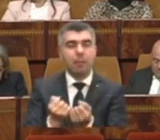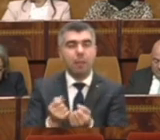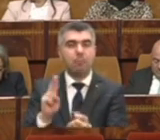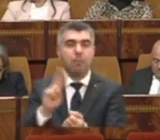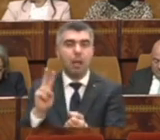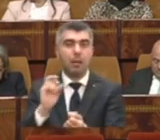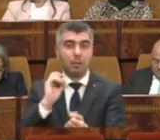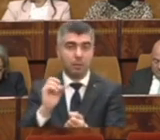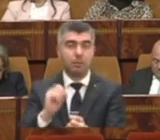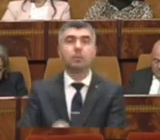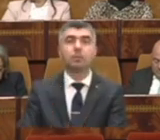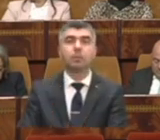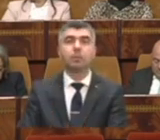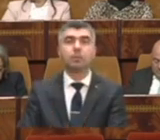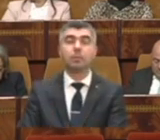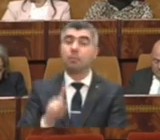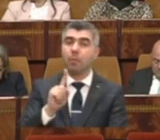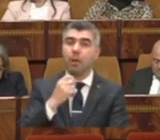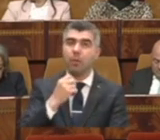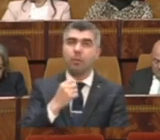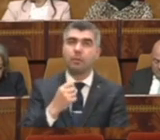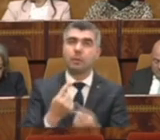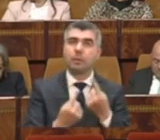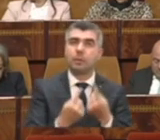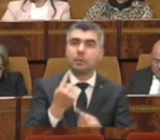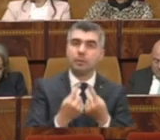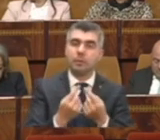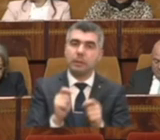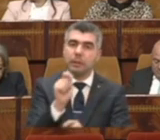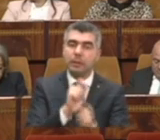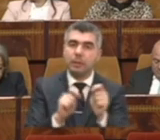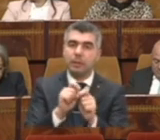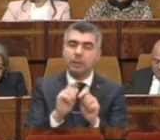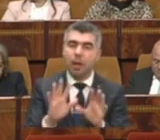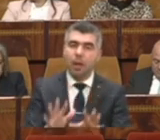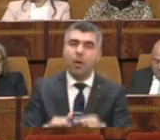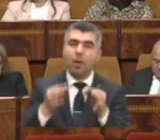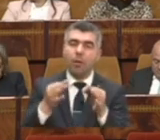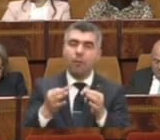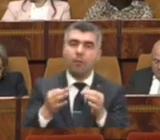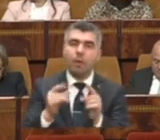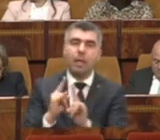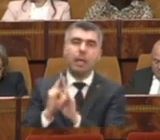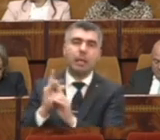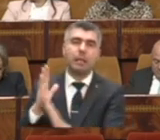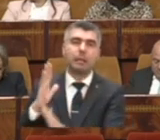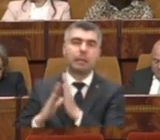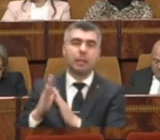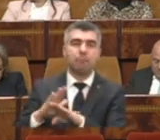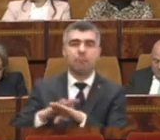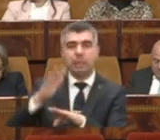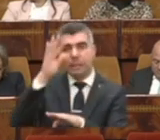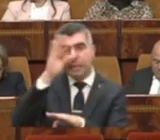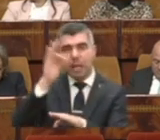صاحب الجلالة، ولا بغينا نمشيو في إعادة إنتاج ما كانت تقوم به السياسات العمومية